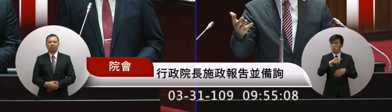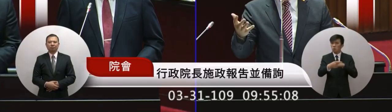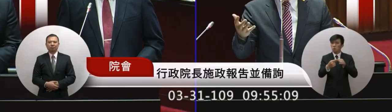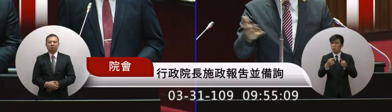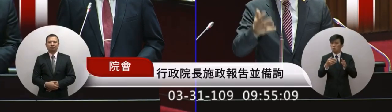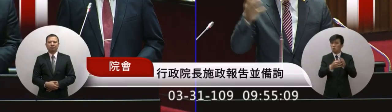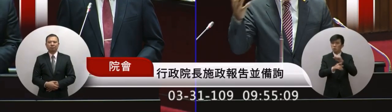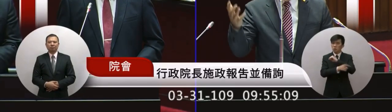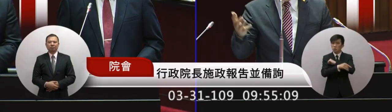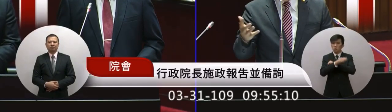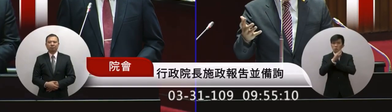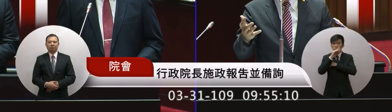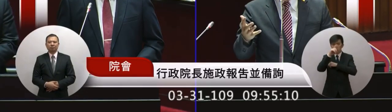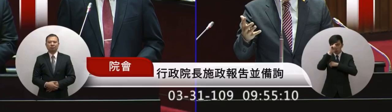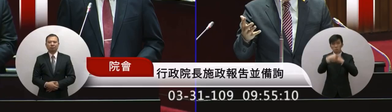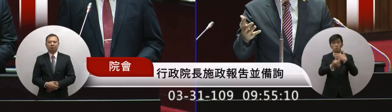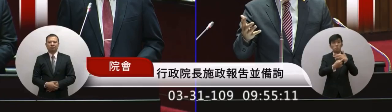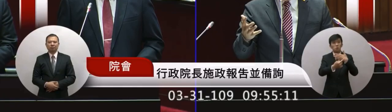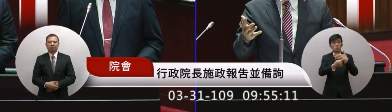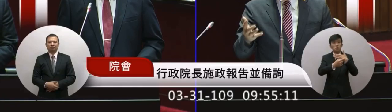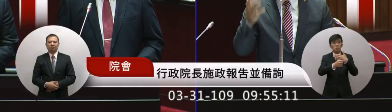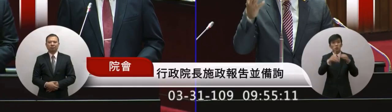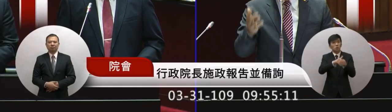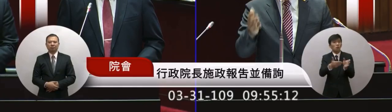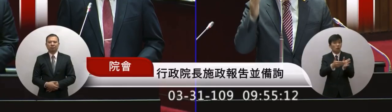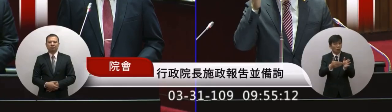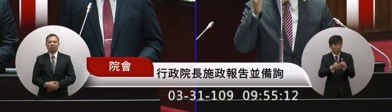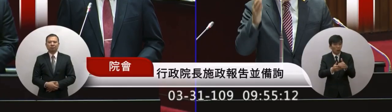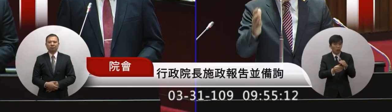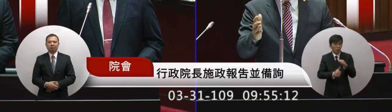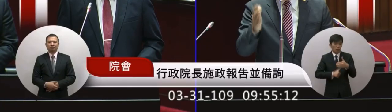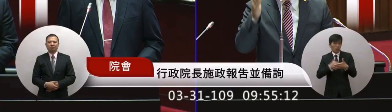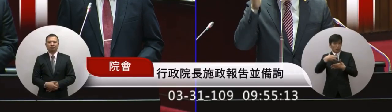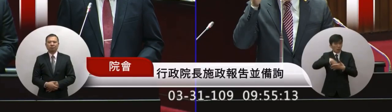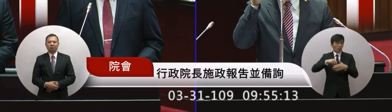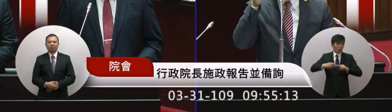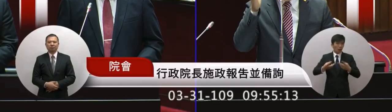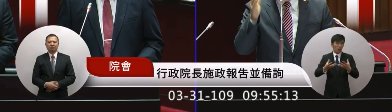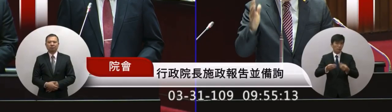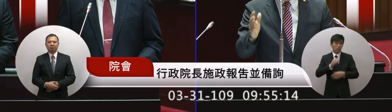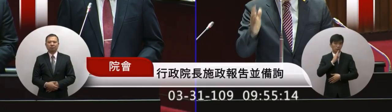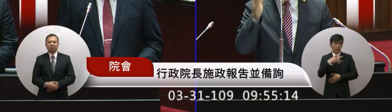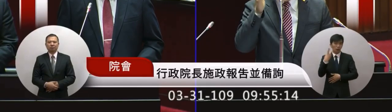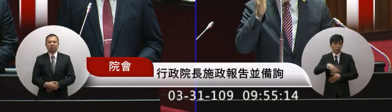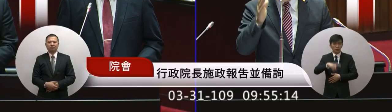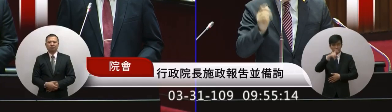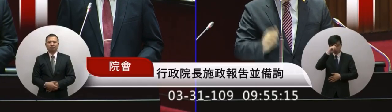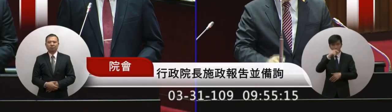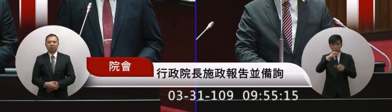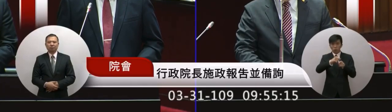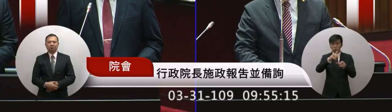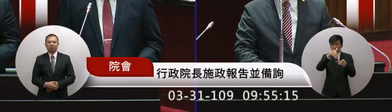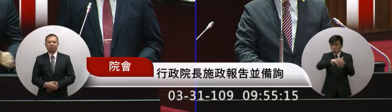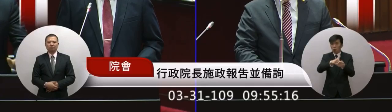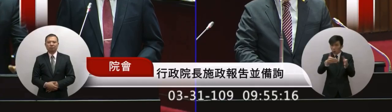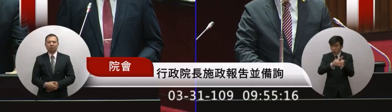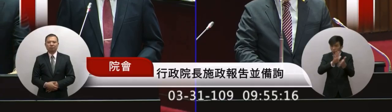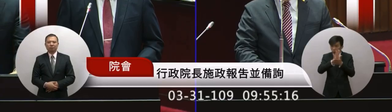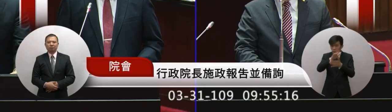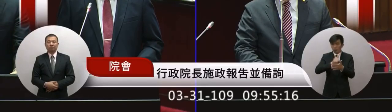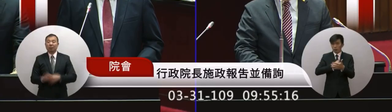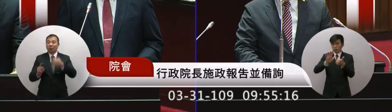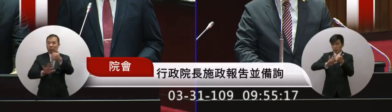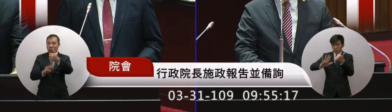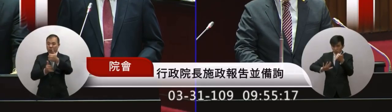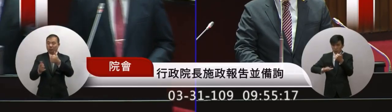投出来之后没有办法产生任何的改变，还是说它有可能可以真的对于我们的能源政策产生改变？ 委员，